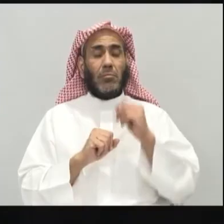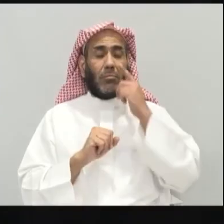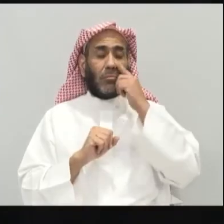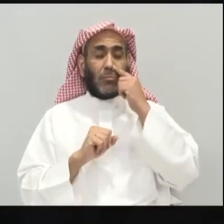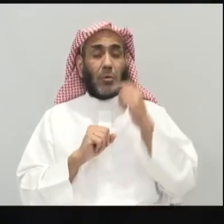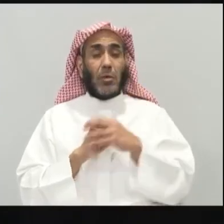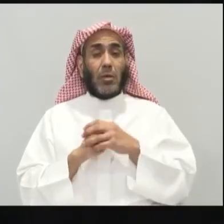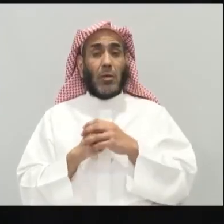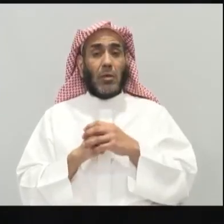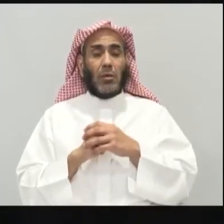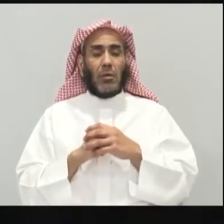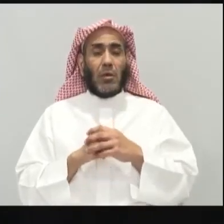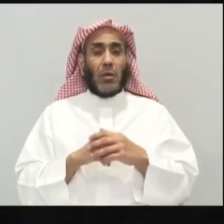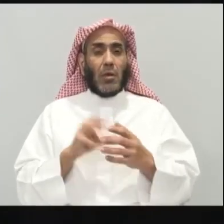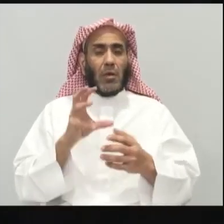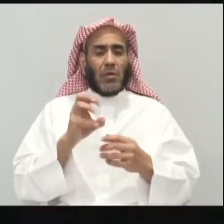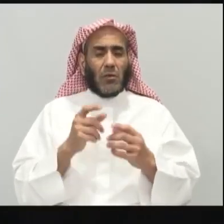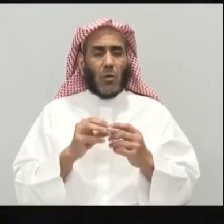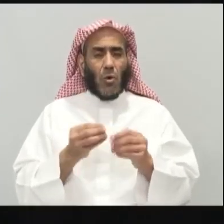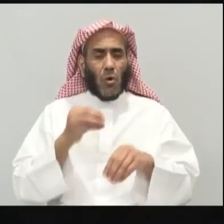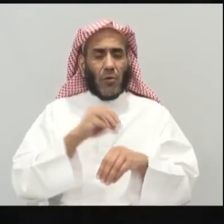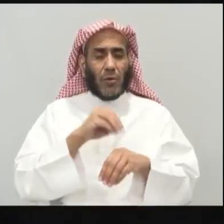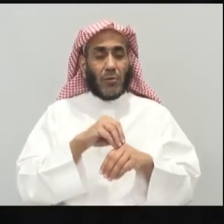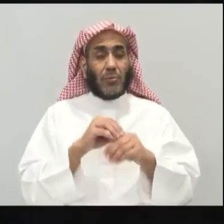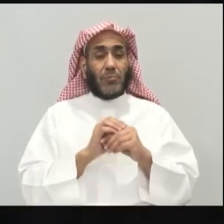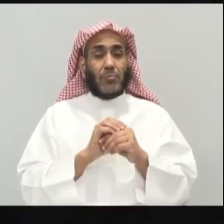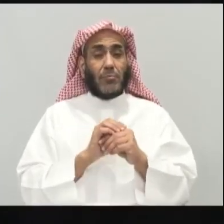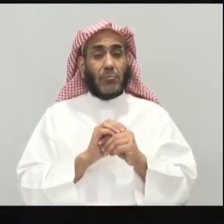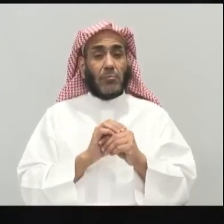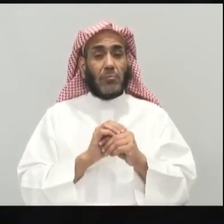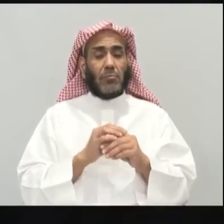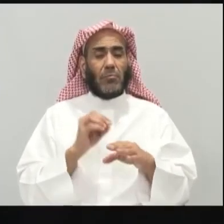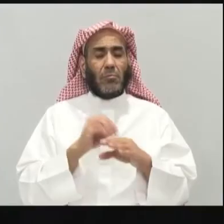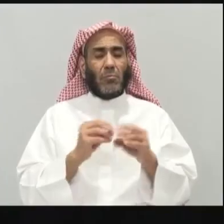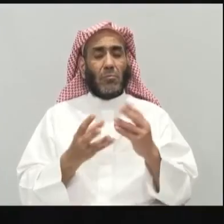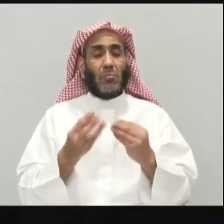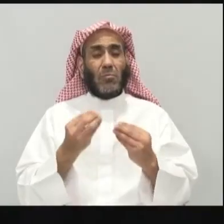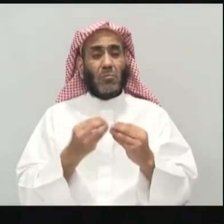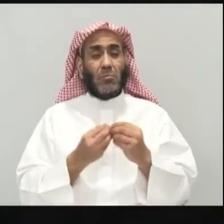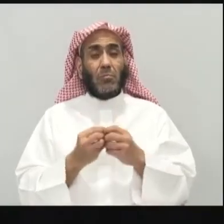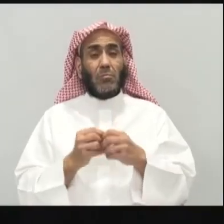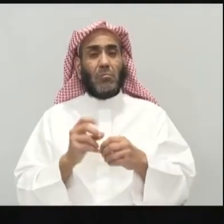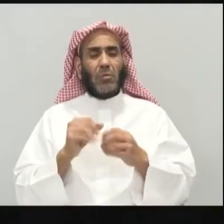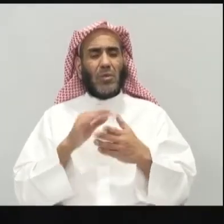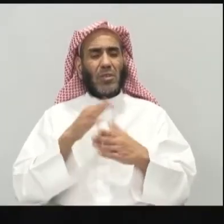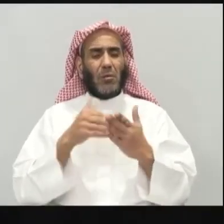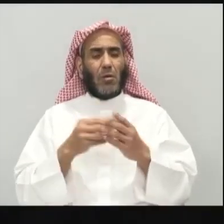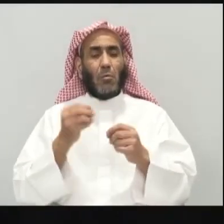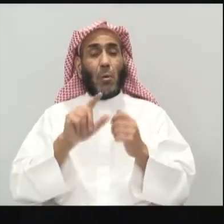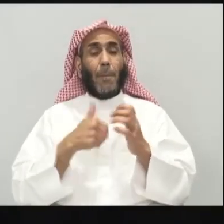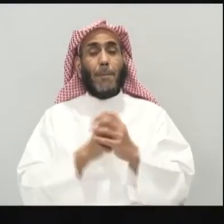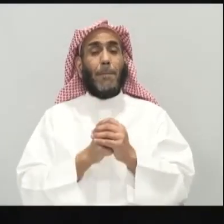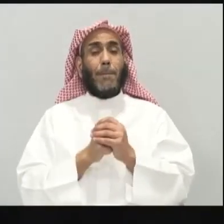همم الاسفنجه ناخذها ونظيفها بالضيف عليها شويه همم من الصبغه وبعد هنبدا